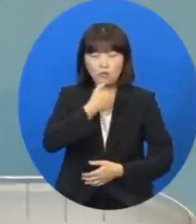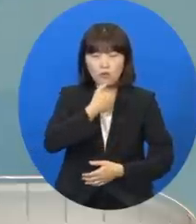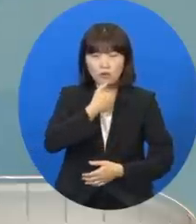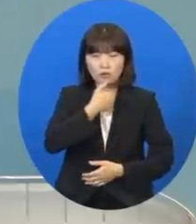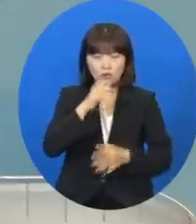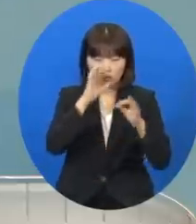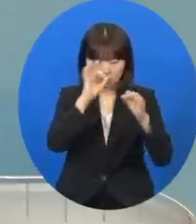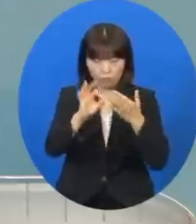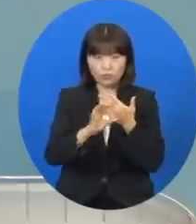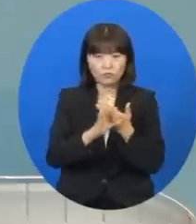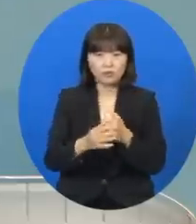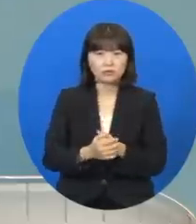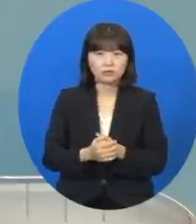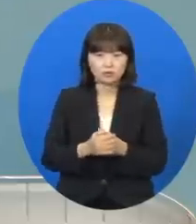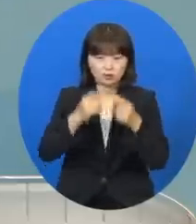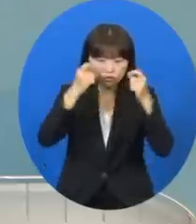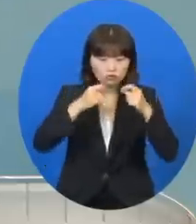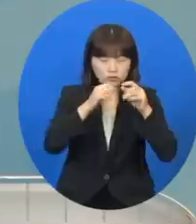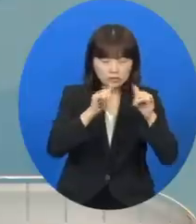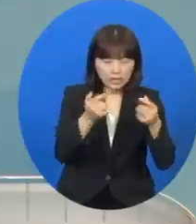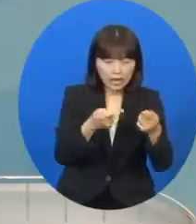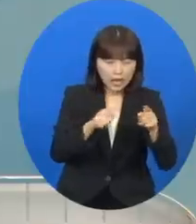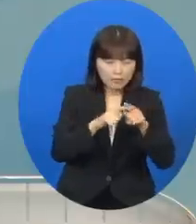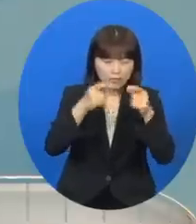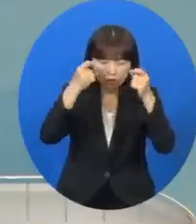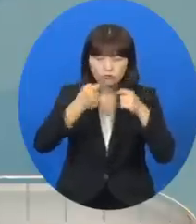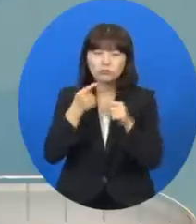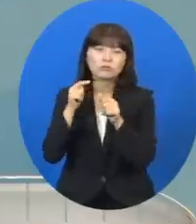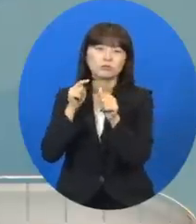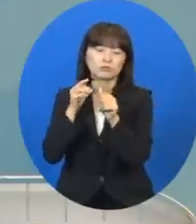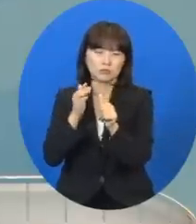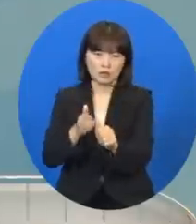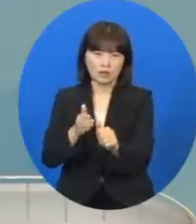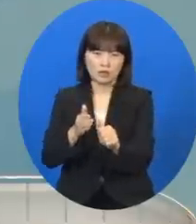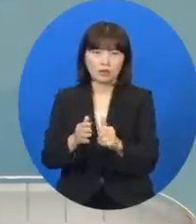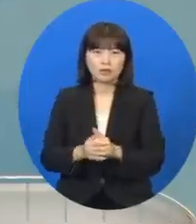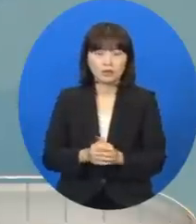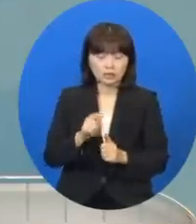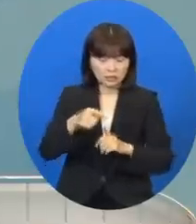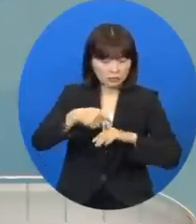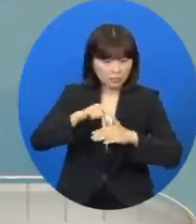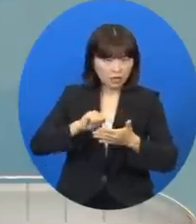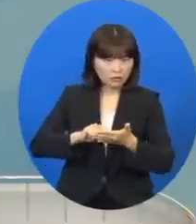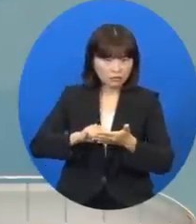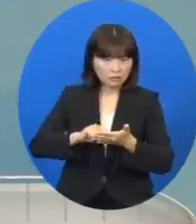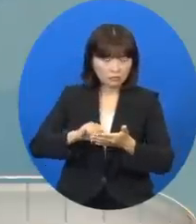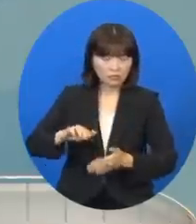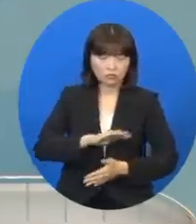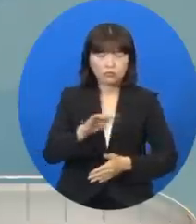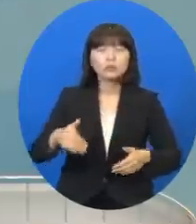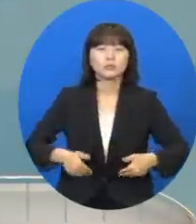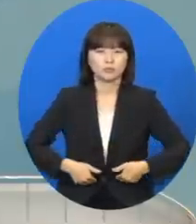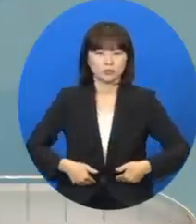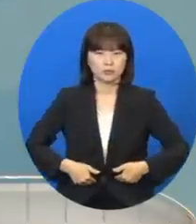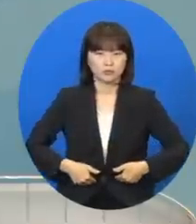보면 우는 자들과 함께 울라 하셨는데 그 마음이 정말 우리에게